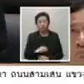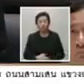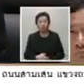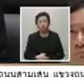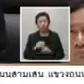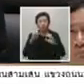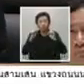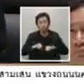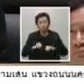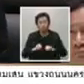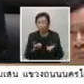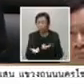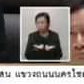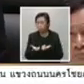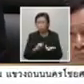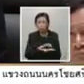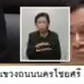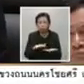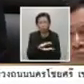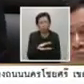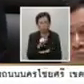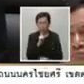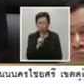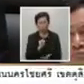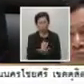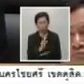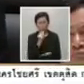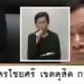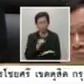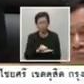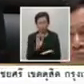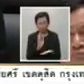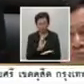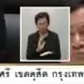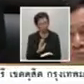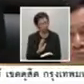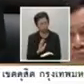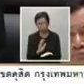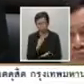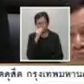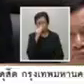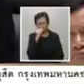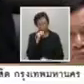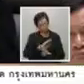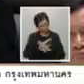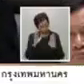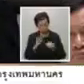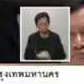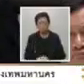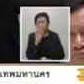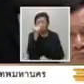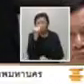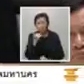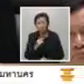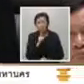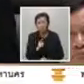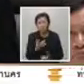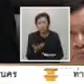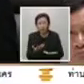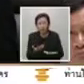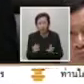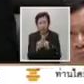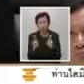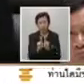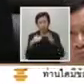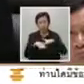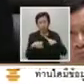งมั่วนะครับอันนี้เนี่ยเป็นเรื่องที่ไม่ถูกต้องจริงๆแล้วอยากให้ท่านถอนคำพูดด้วยเพราะว่าท่านเนี่ยไม่ได้ดูถูกนะครับวิปฝ่